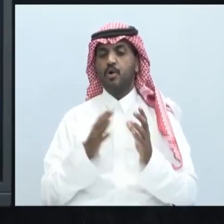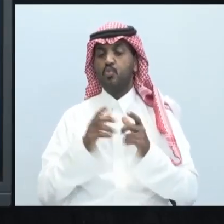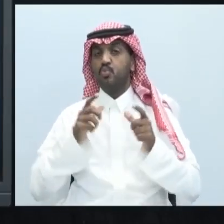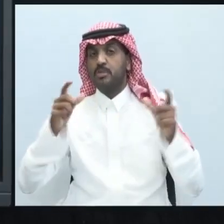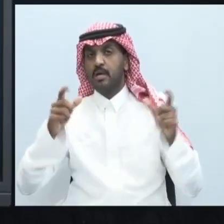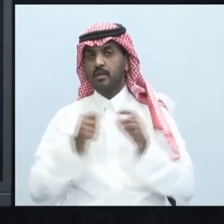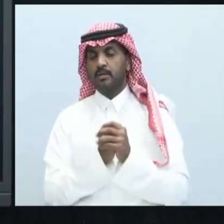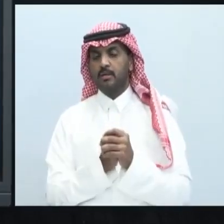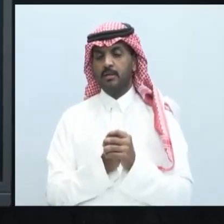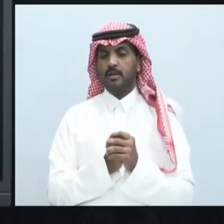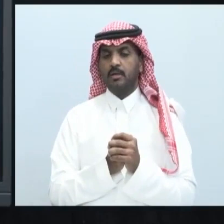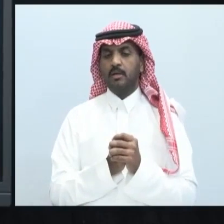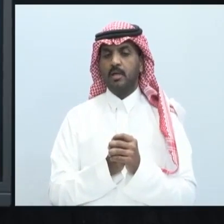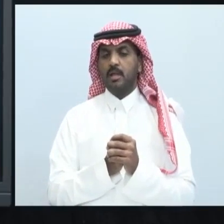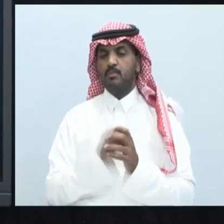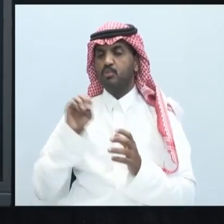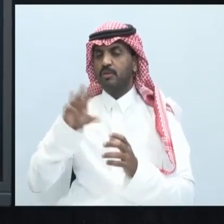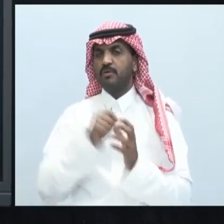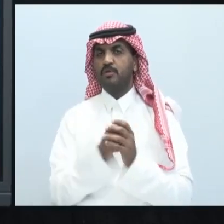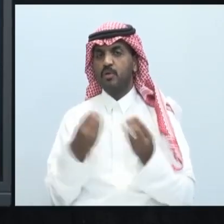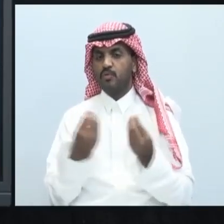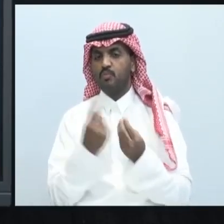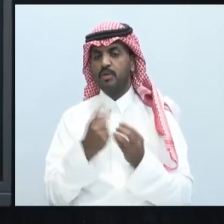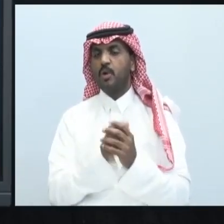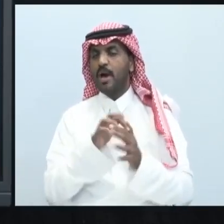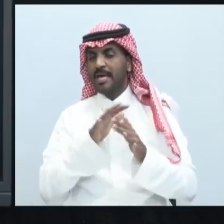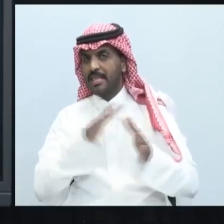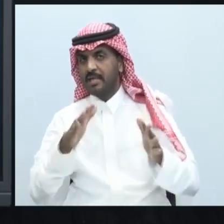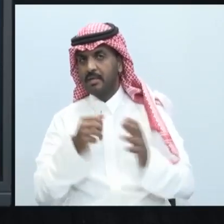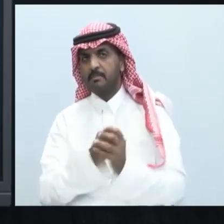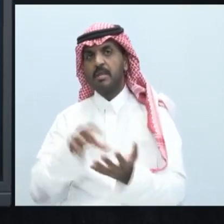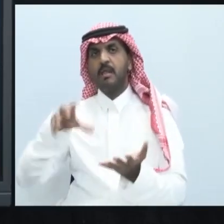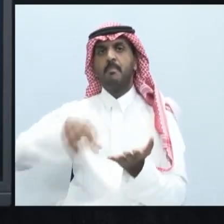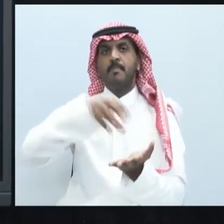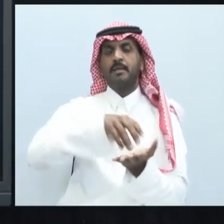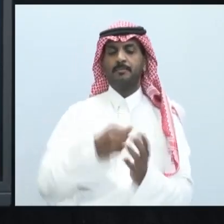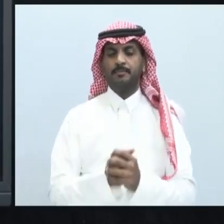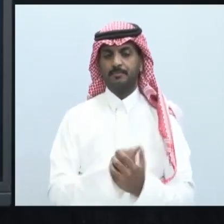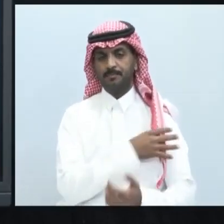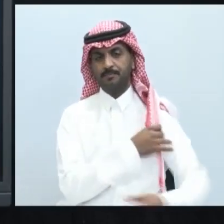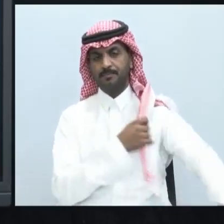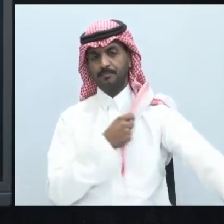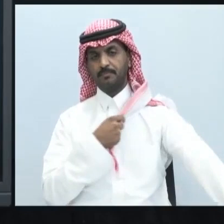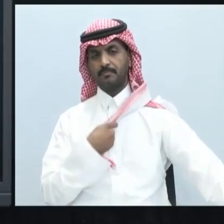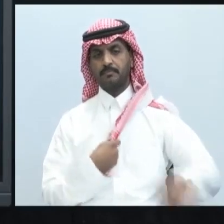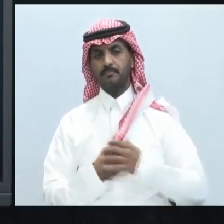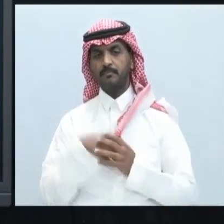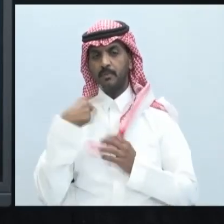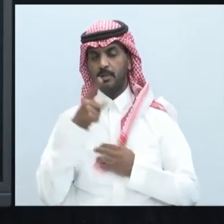المصنفات وتضم واحده او اكثر من الممالك لو لاحظنا هنا في